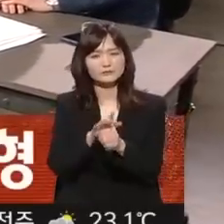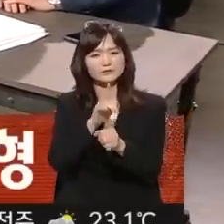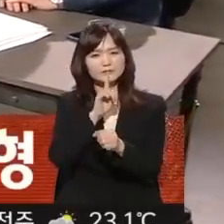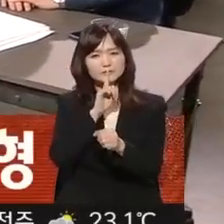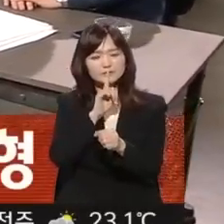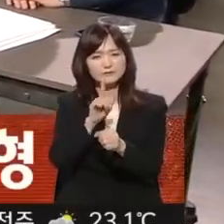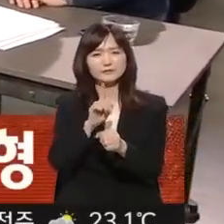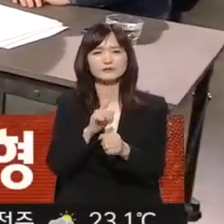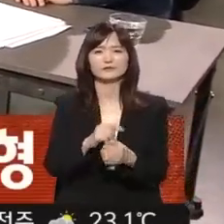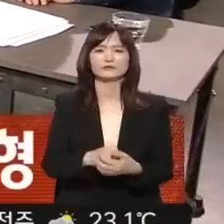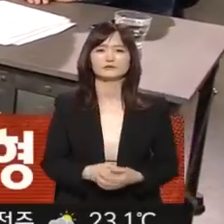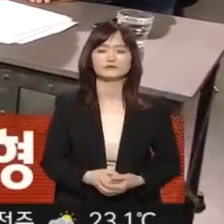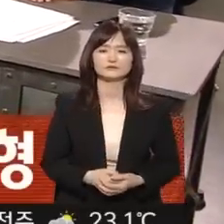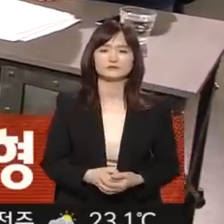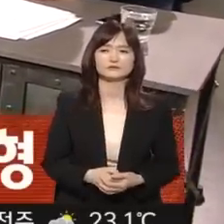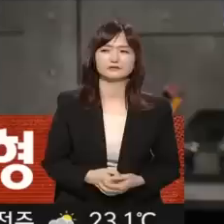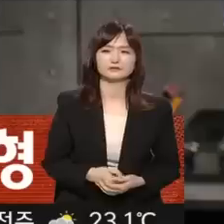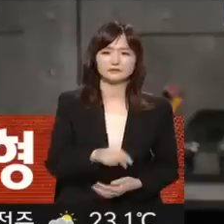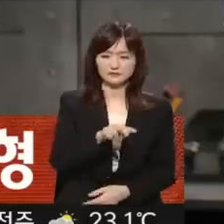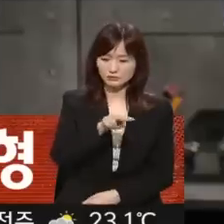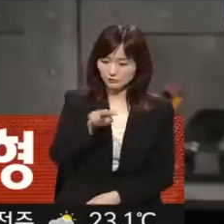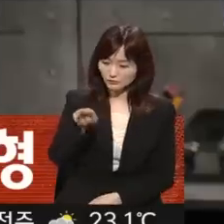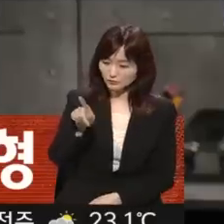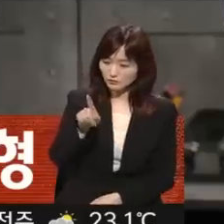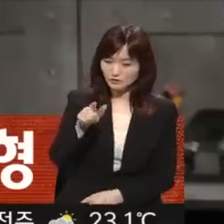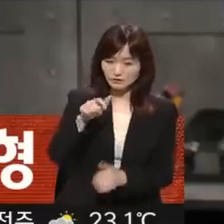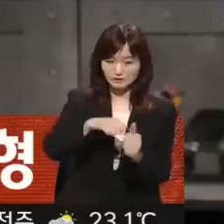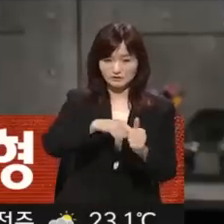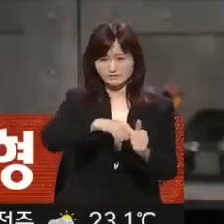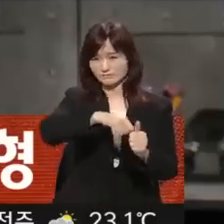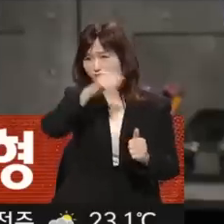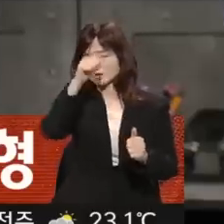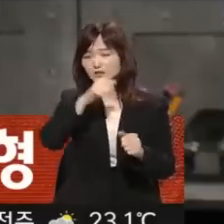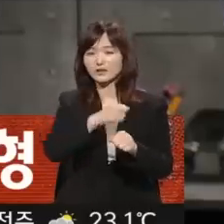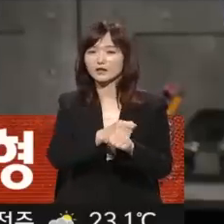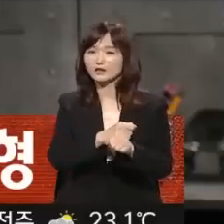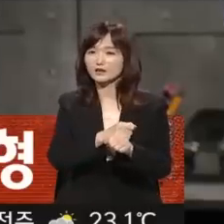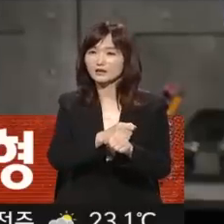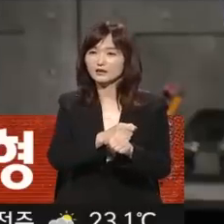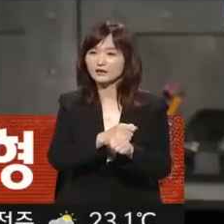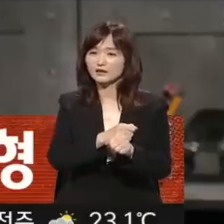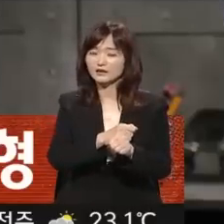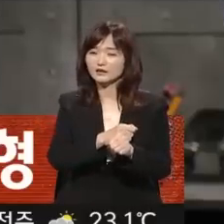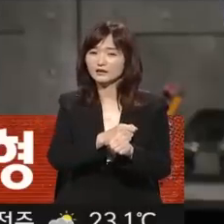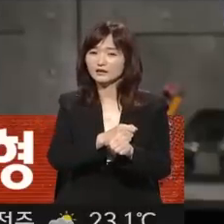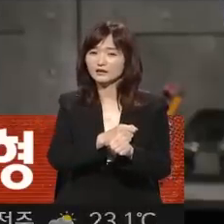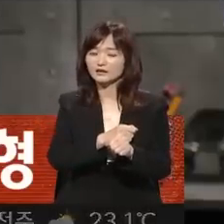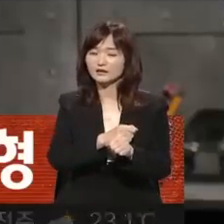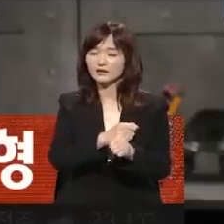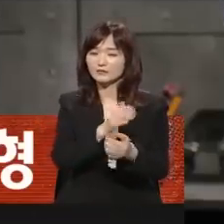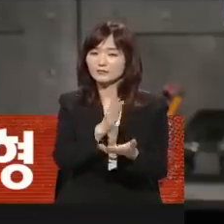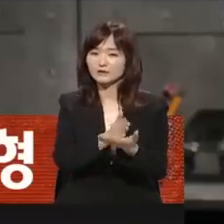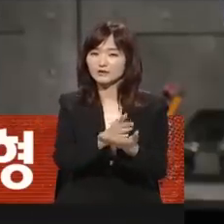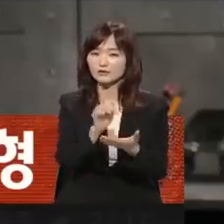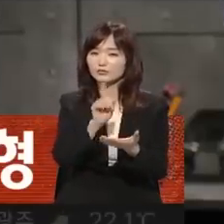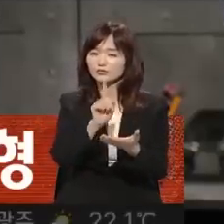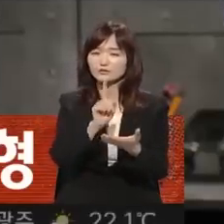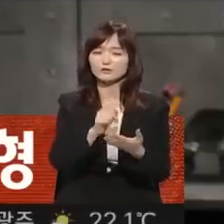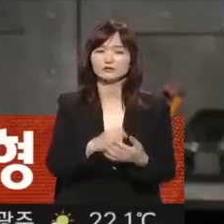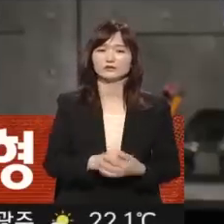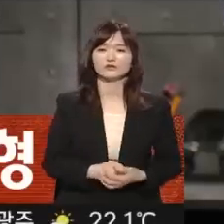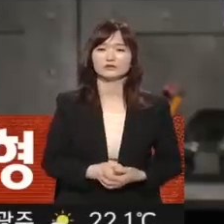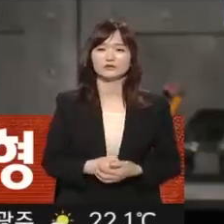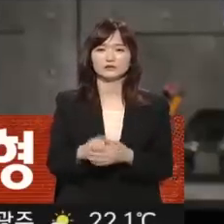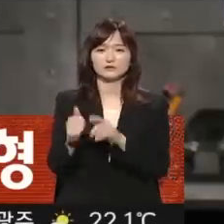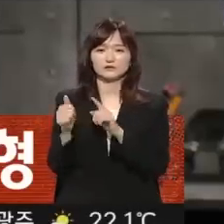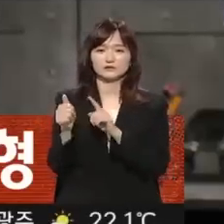모습인데요 이런 걸 보면 정말 사형의 집행에 대해서 우리가 어떻게 생각해야 되나 정말 머릿속에서 온갖 생각이 다 드는데이